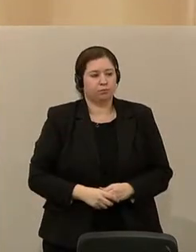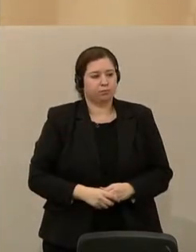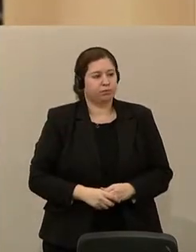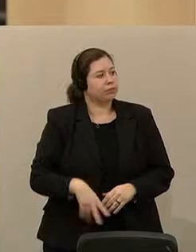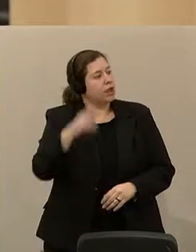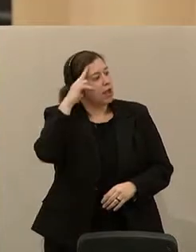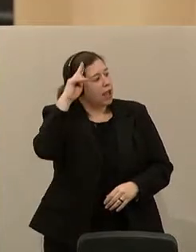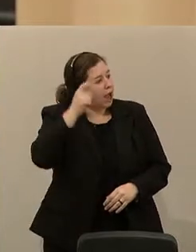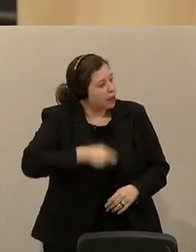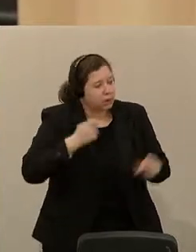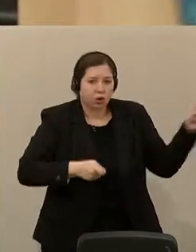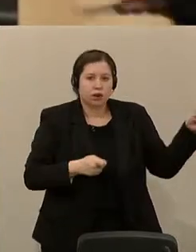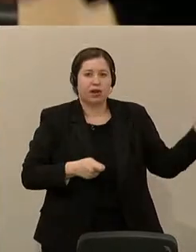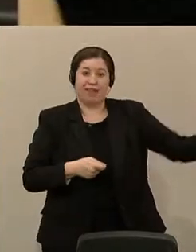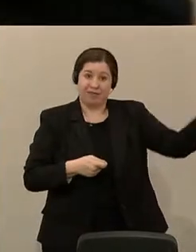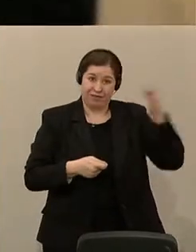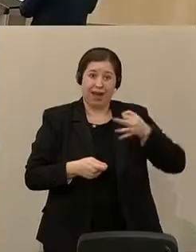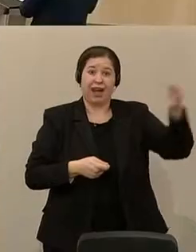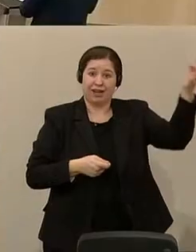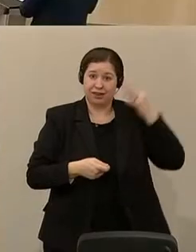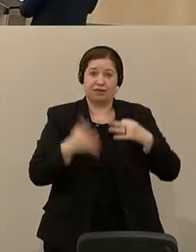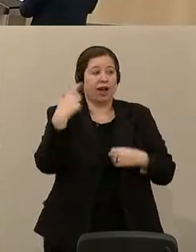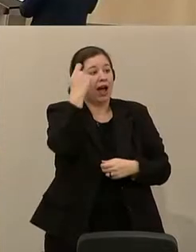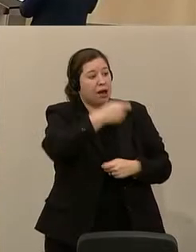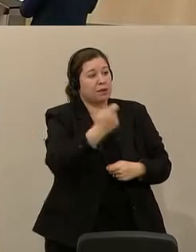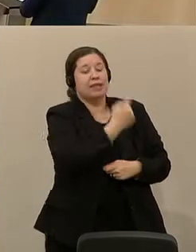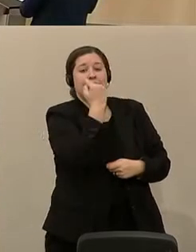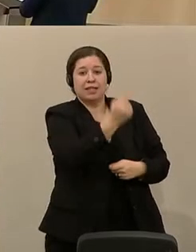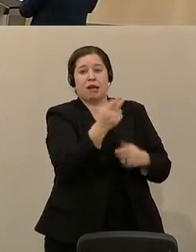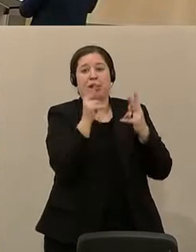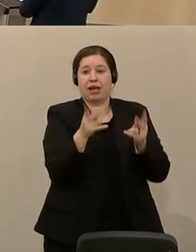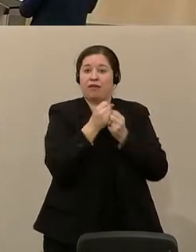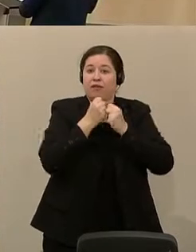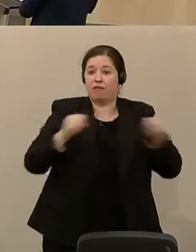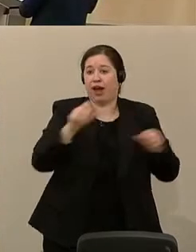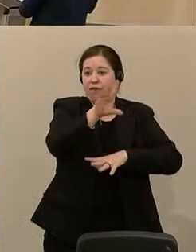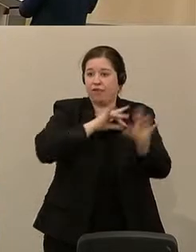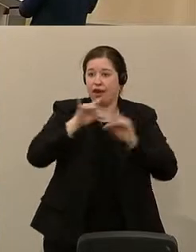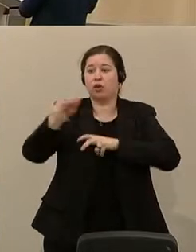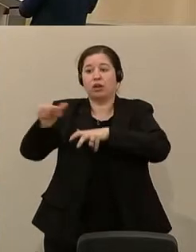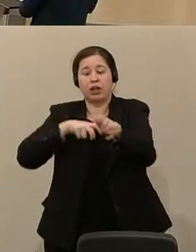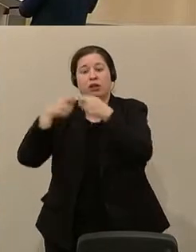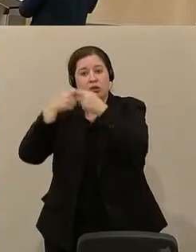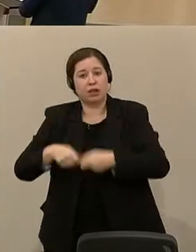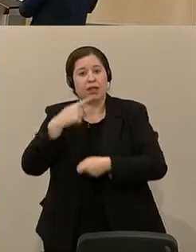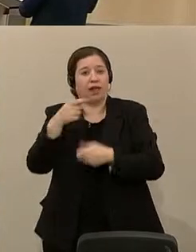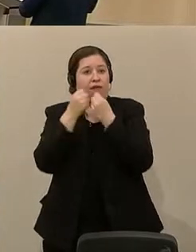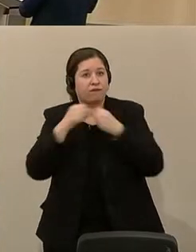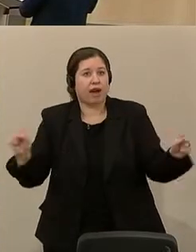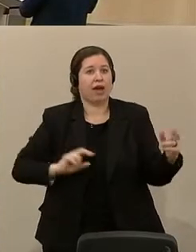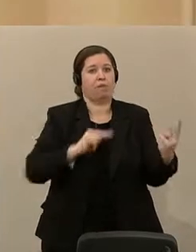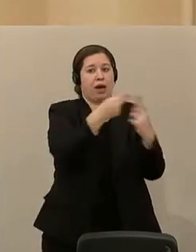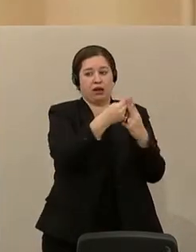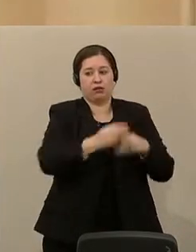Herr Abgeordneter, die Fragen sind von den Abgeordneten frei zu wählen und von den Regierungsmitgliedern frei zu beantworten. Aber